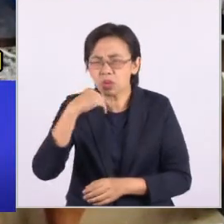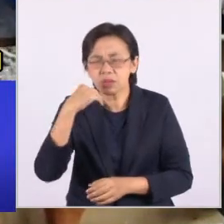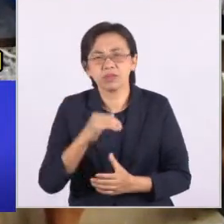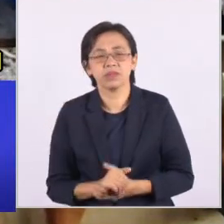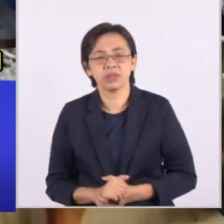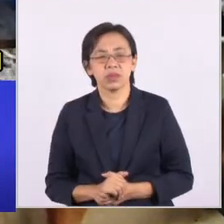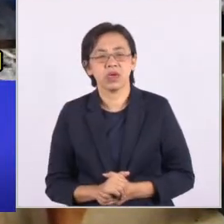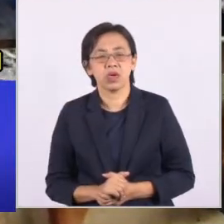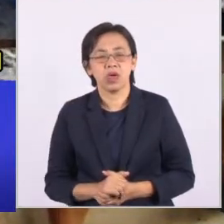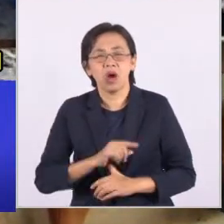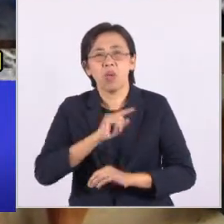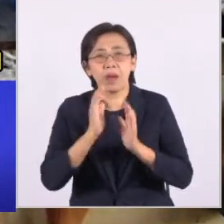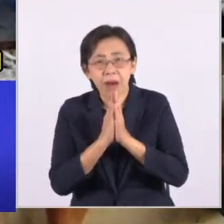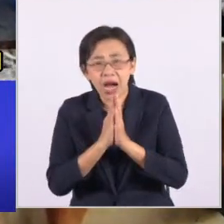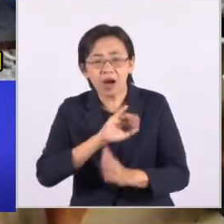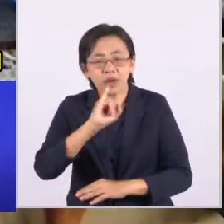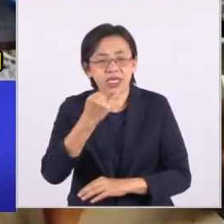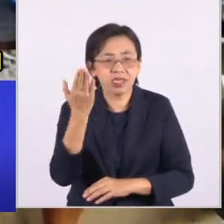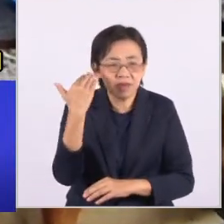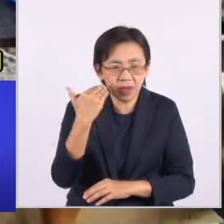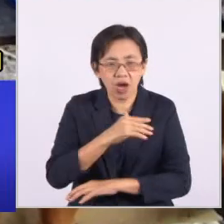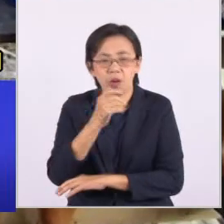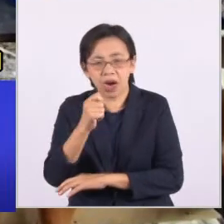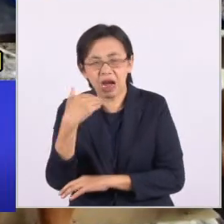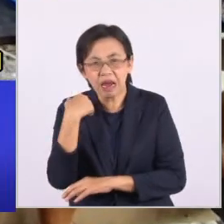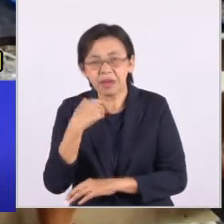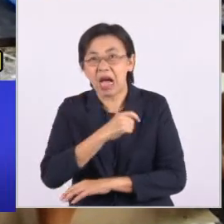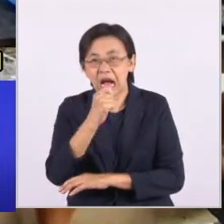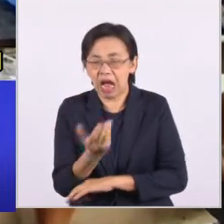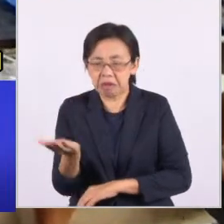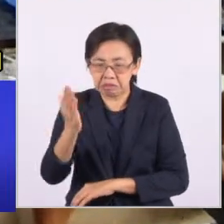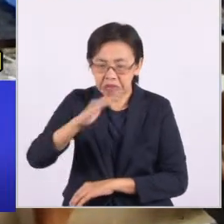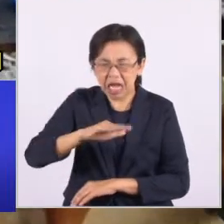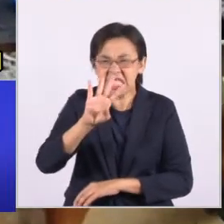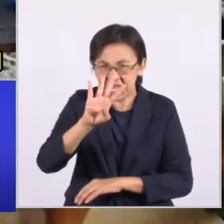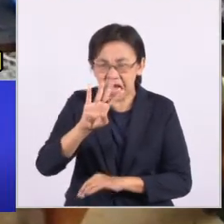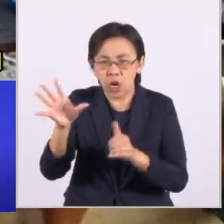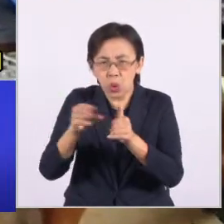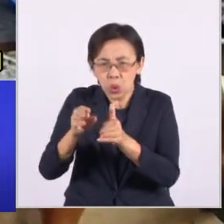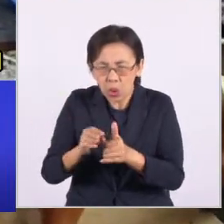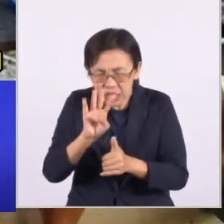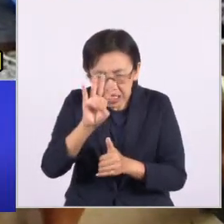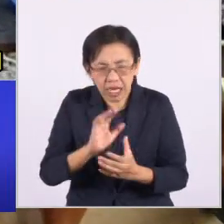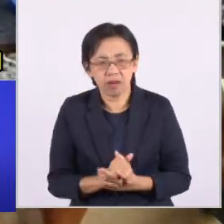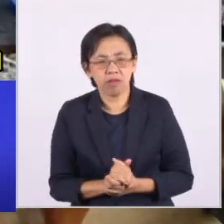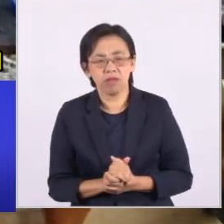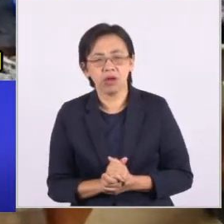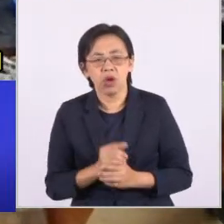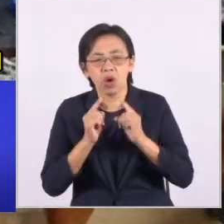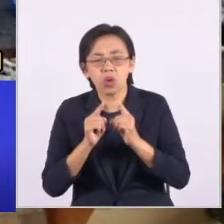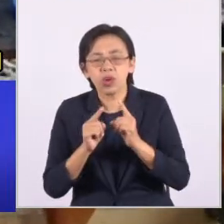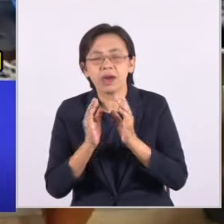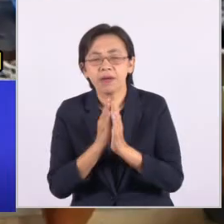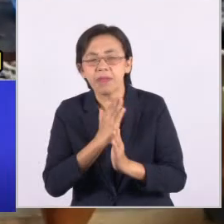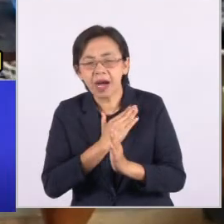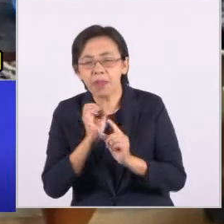วันพระวันจันทร์ที่แล้วอ่ะเข้าวันอังคารก็เข้าวันอังคารนี่4รอบรู้สึกเกือบ4รอบวันอังคารพอไปคุยกับพระอาจารย์ก็จะตั้งชื่อว่า